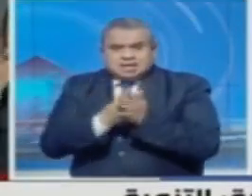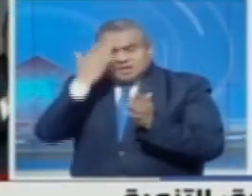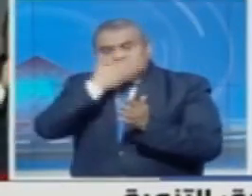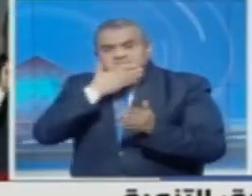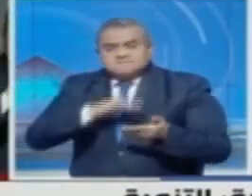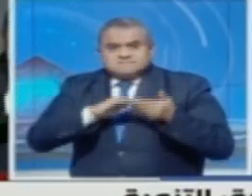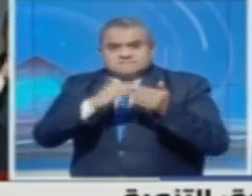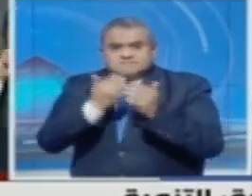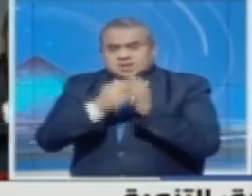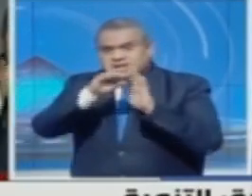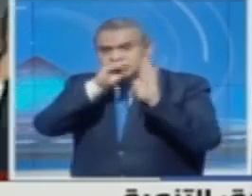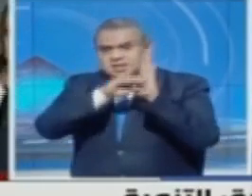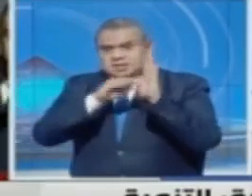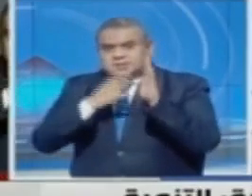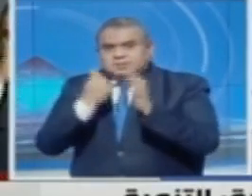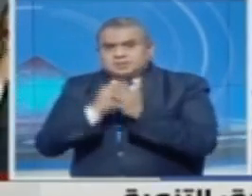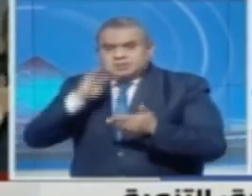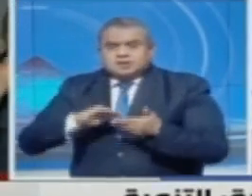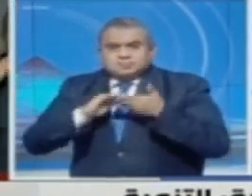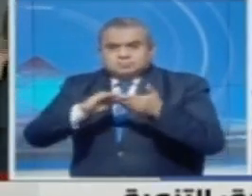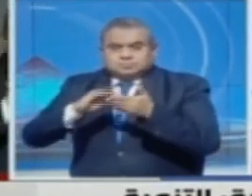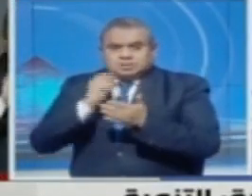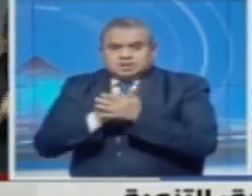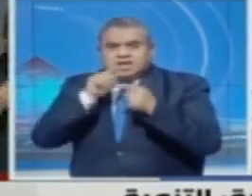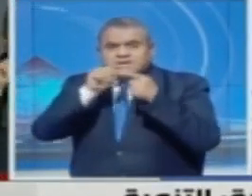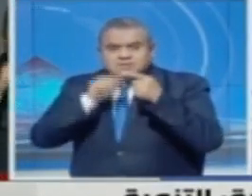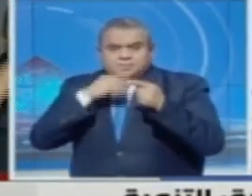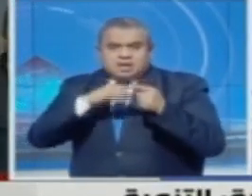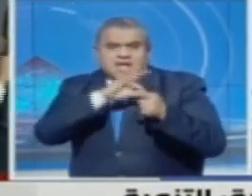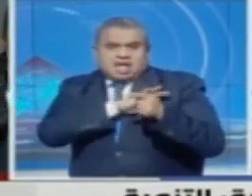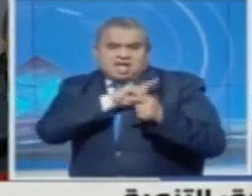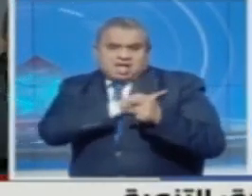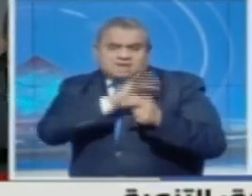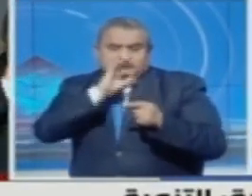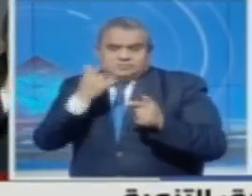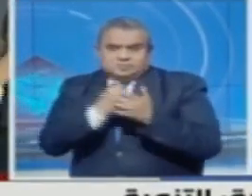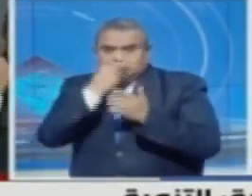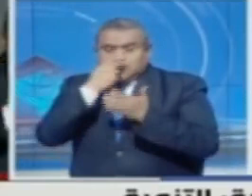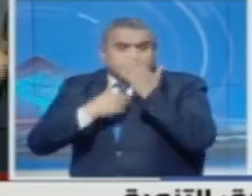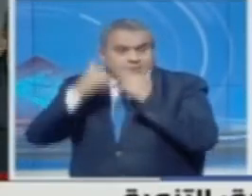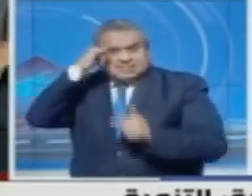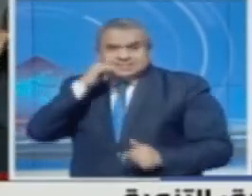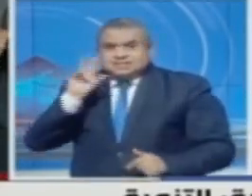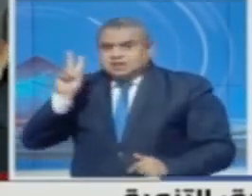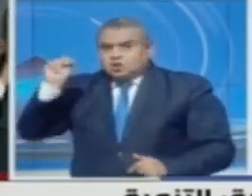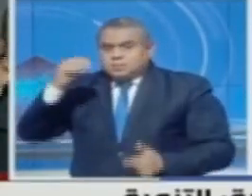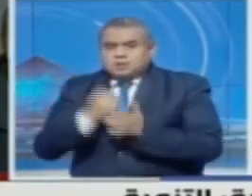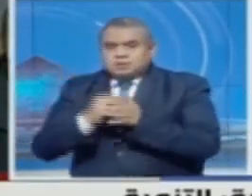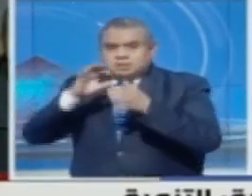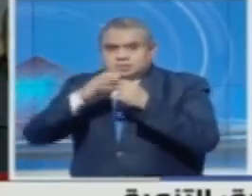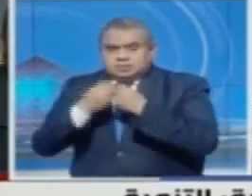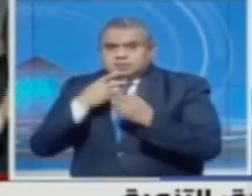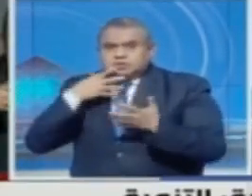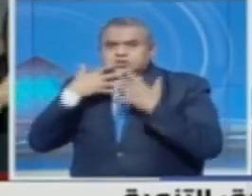تنفيذ متوصيات محفز أهداف التنمية المستدامة الذي أطلقه سكرتير عام الأمم المتحدة بالتعاون مع شركاء